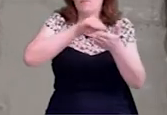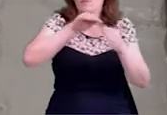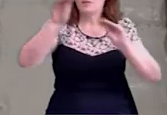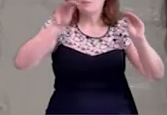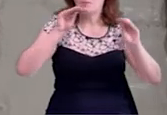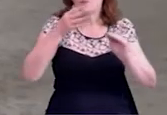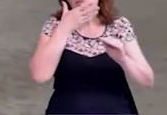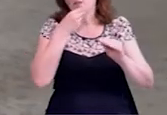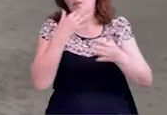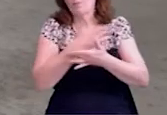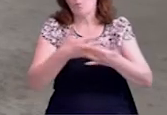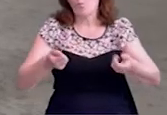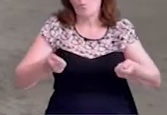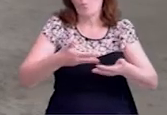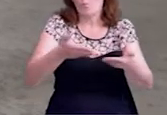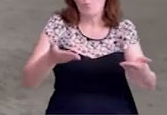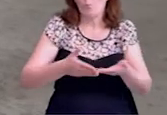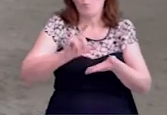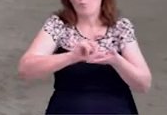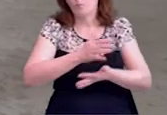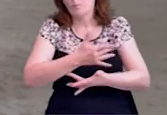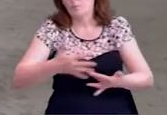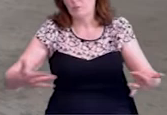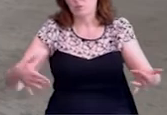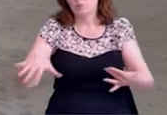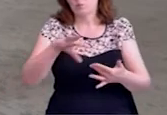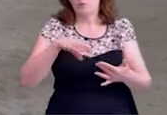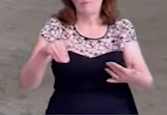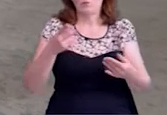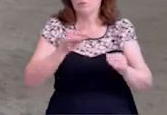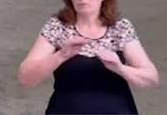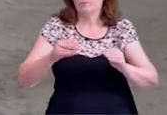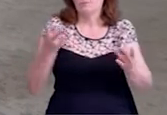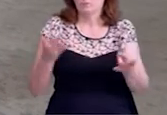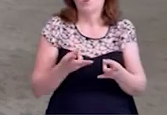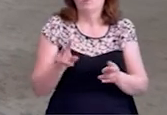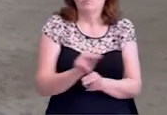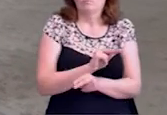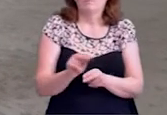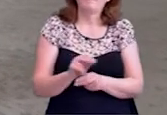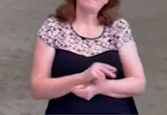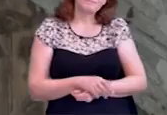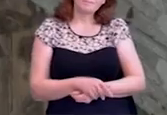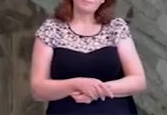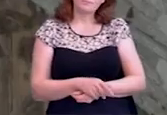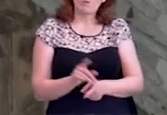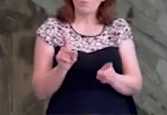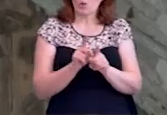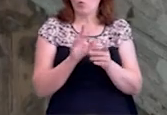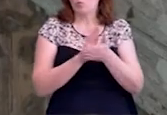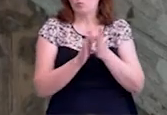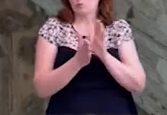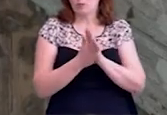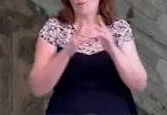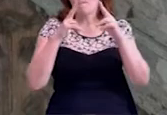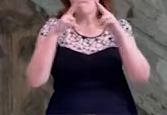і фарфоро-фаянсового відповідно наповнення, якою все це було оздоблено в цій спальні. У такому стані